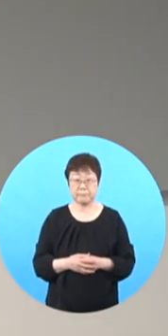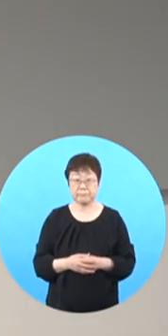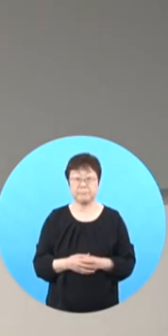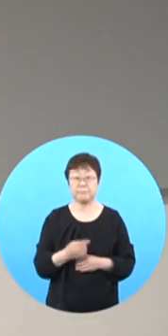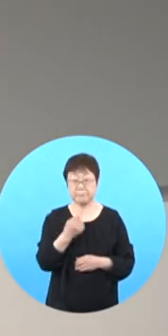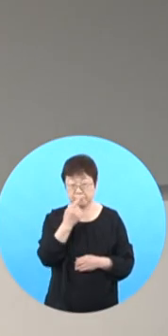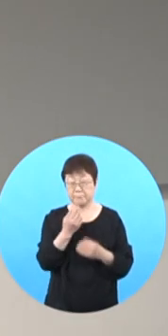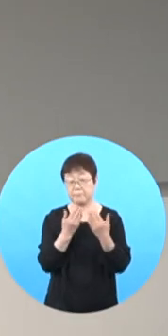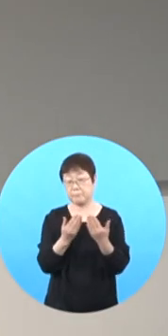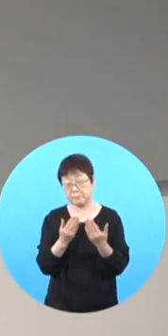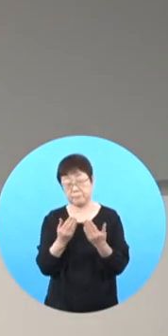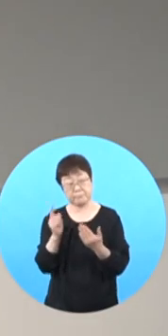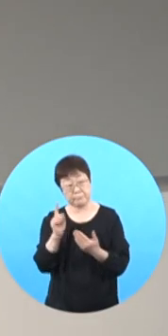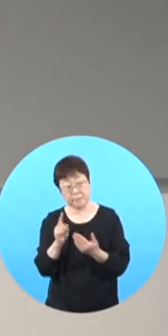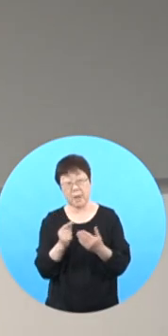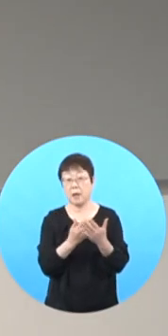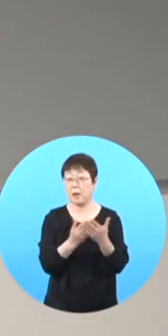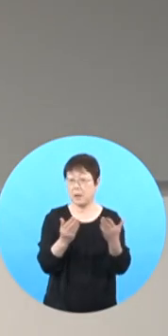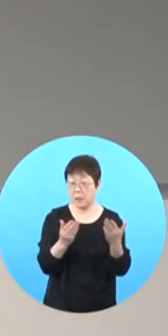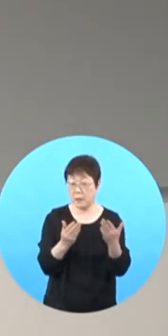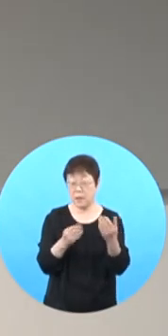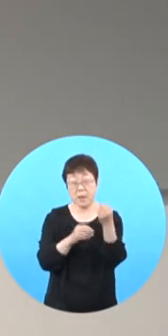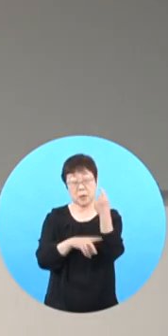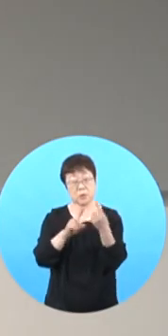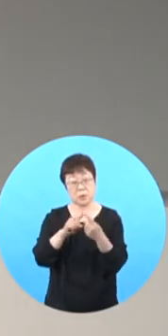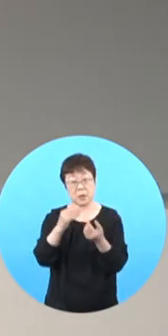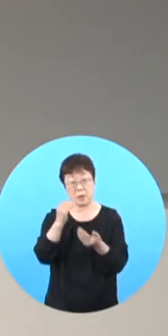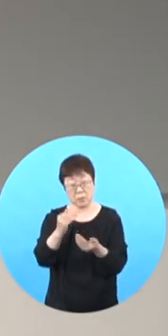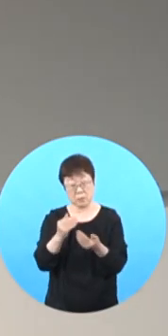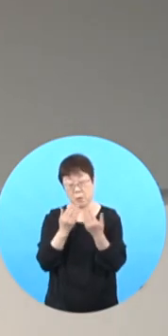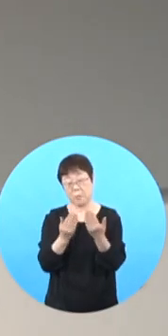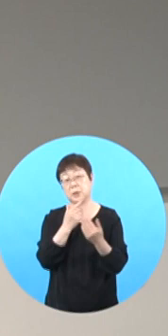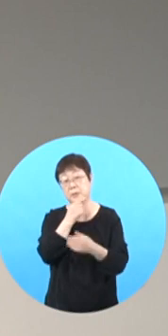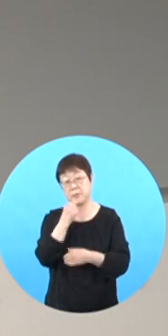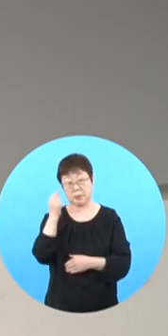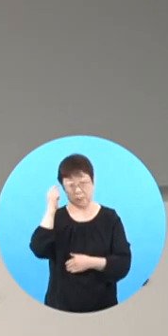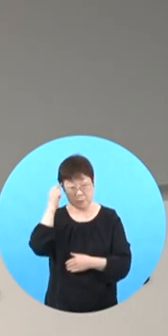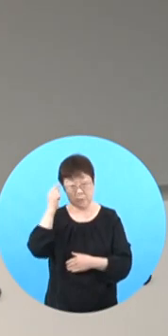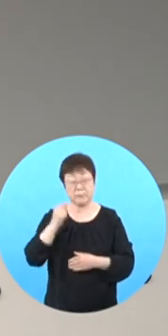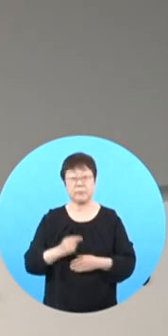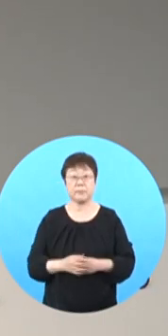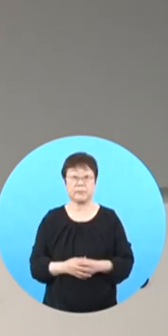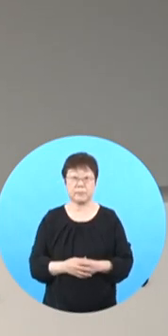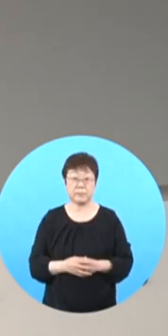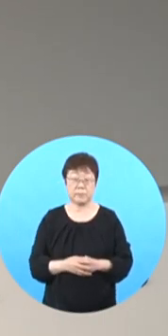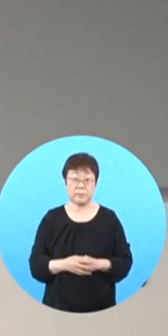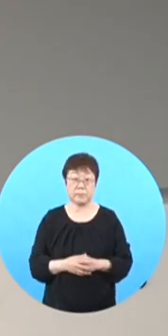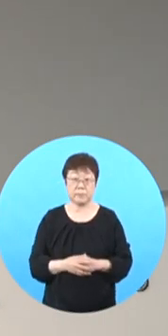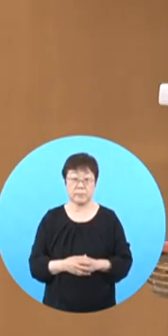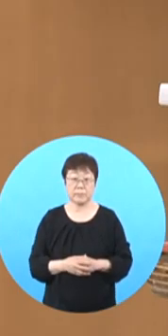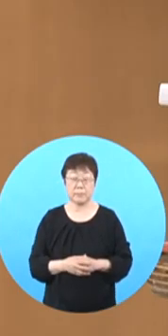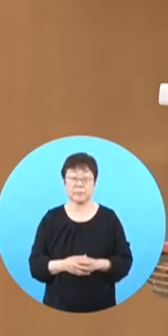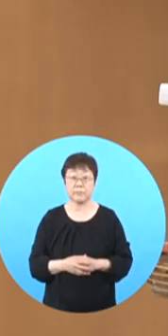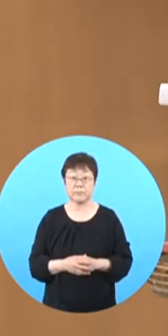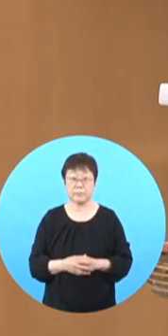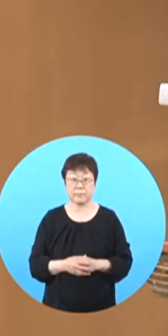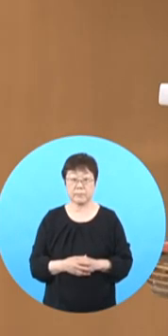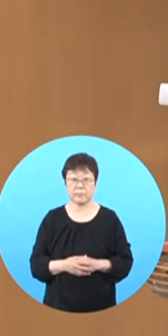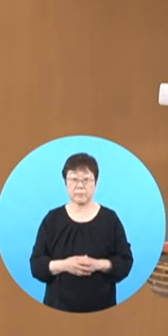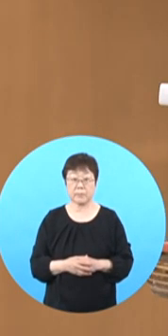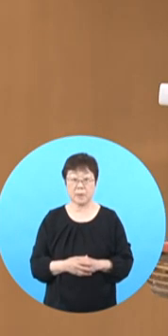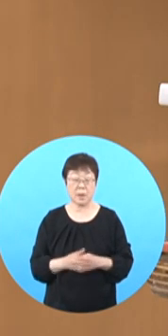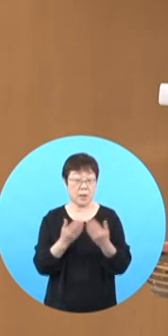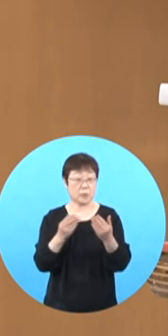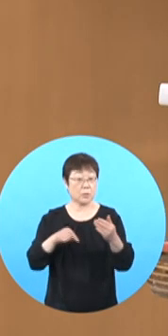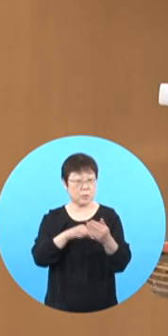できたら、まあ、なんかね、基礎的なことをね、学べたらいいなと思って。 授